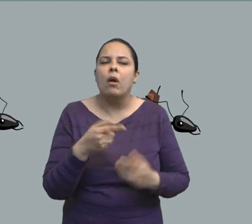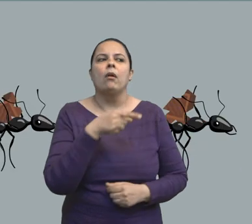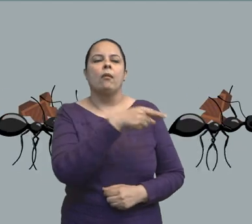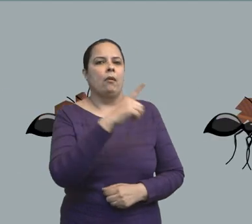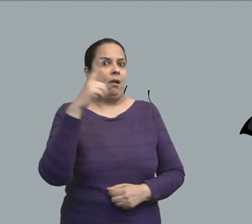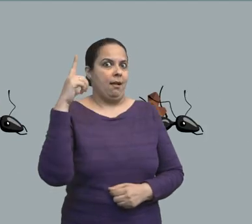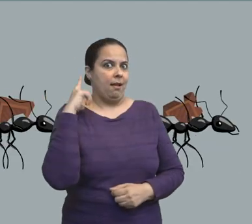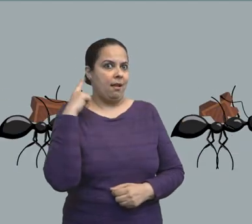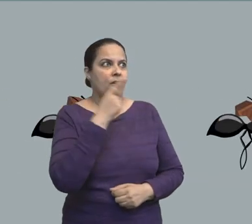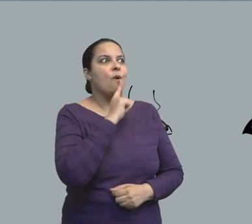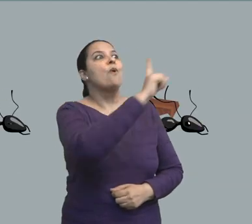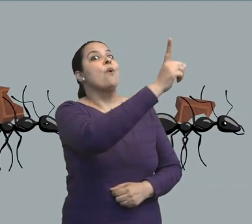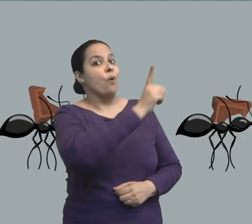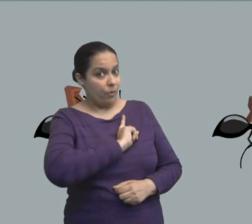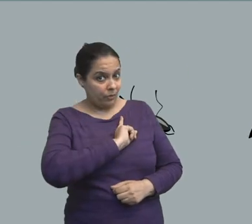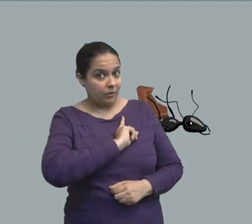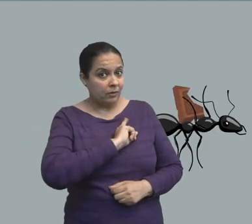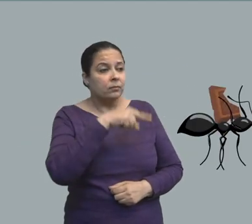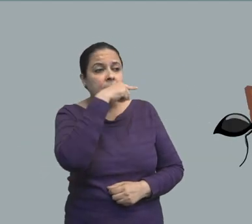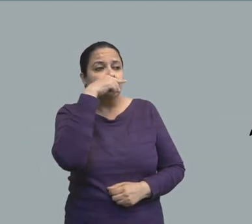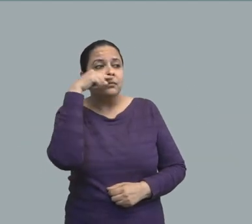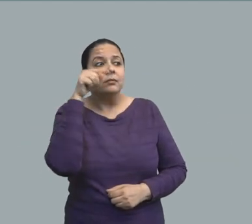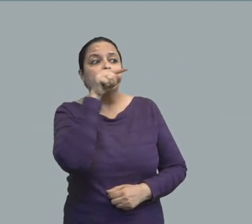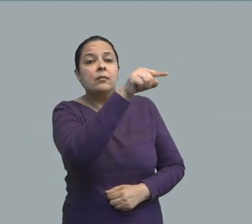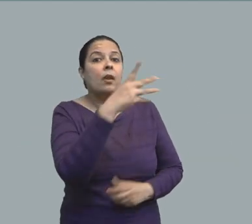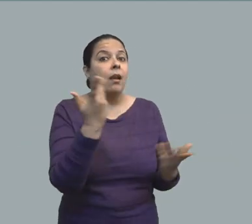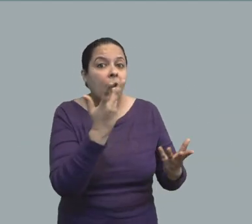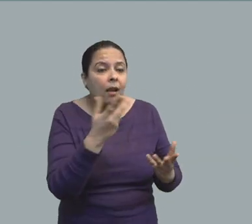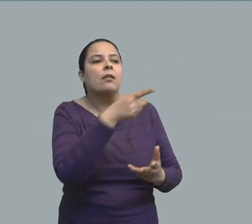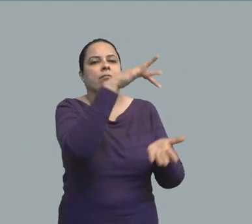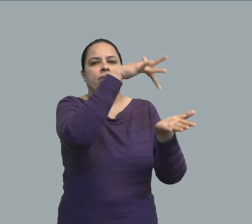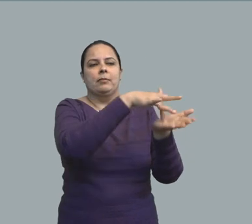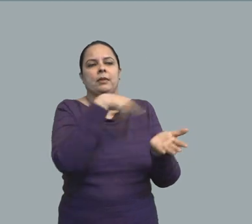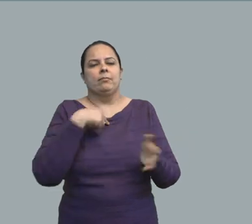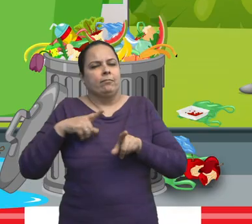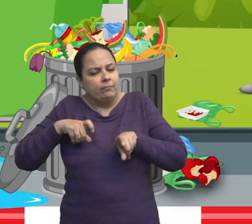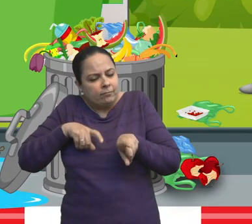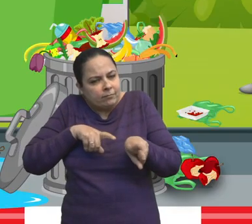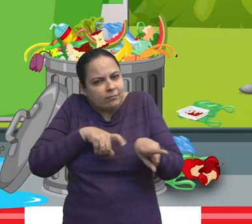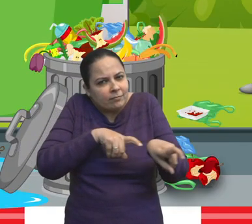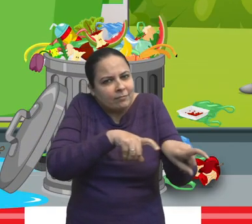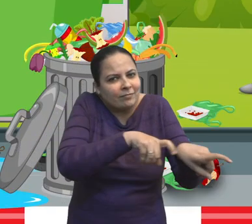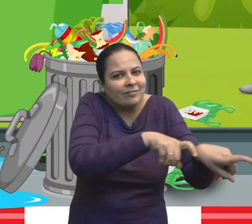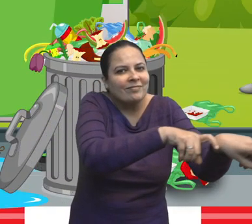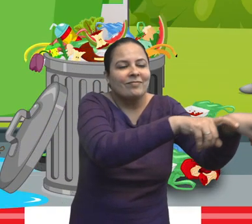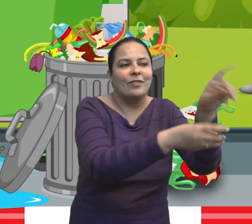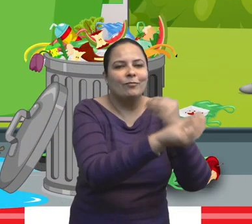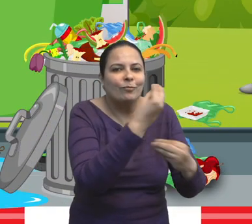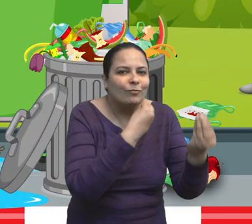ये अपने मुखिया की बात है मानती और सुगंध की ओर क्रम से खिंची चली है